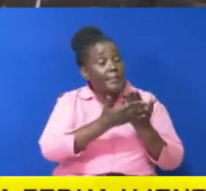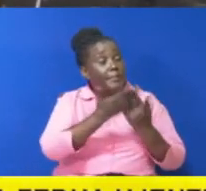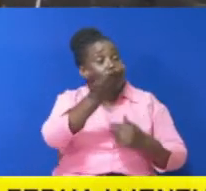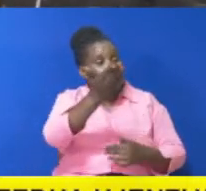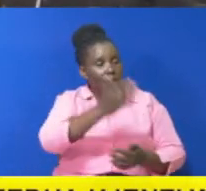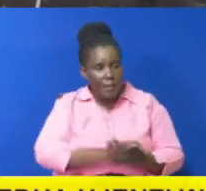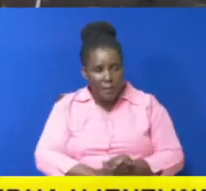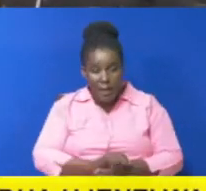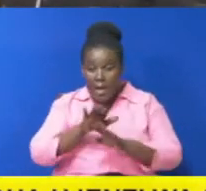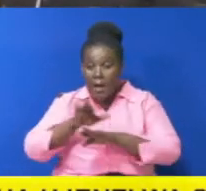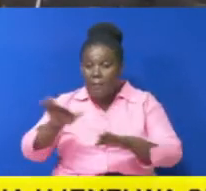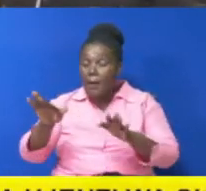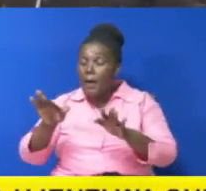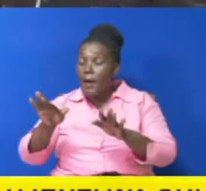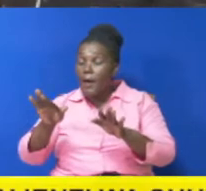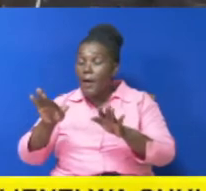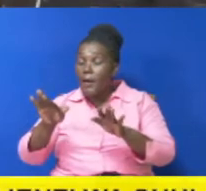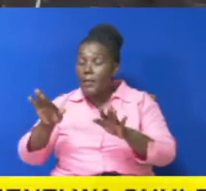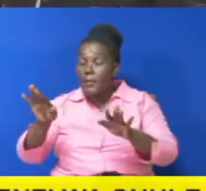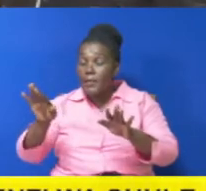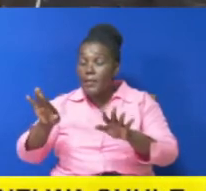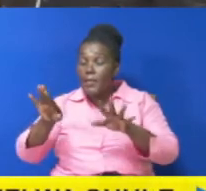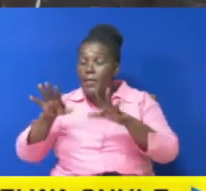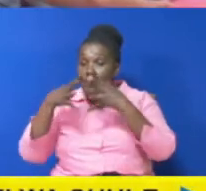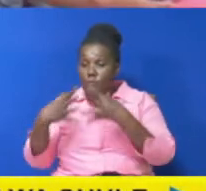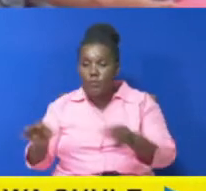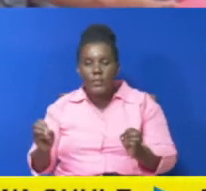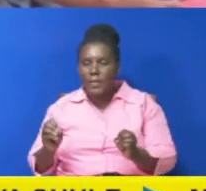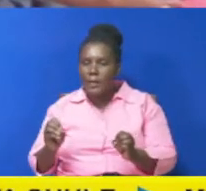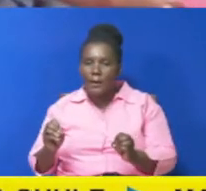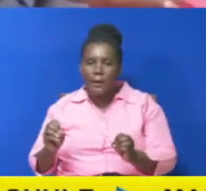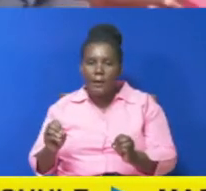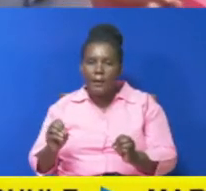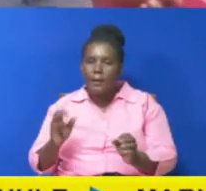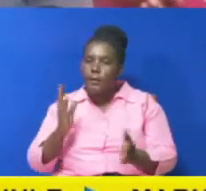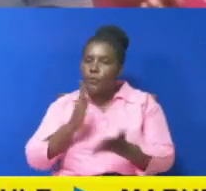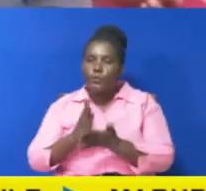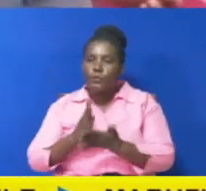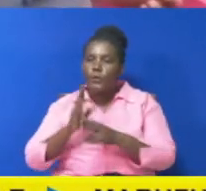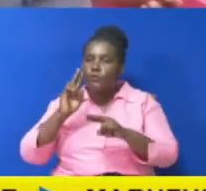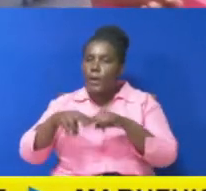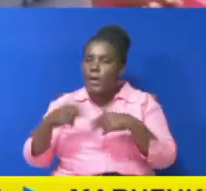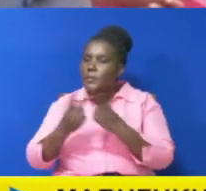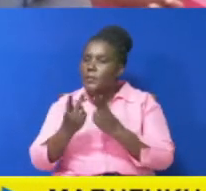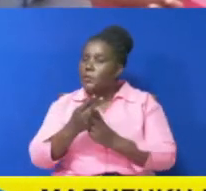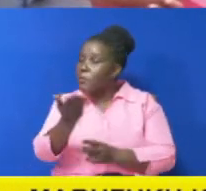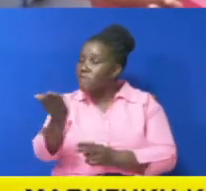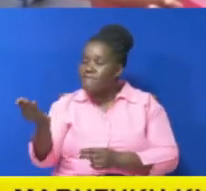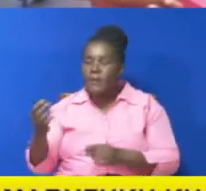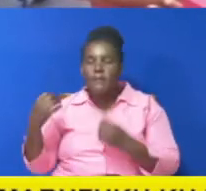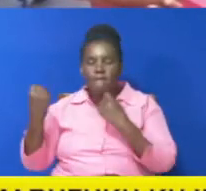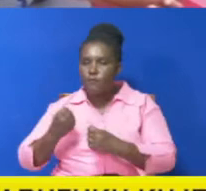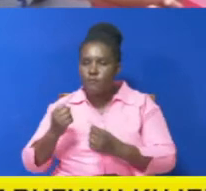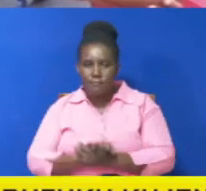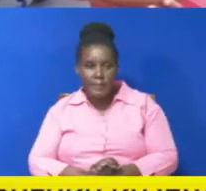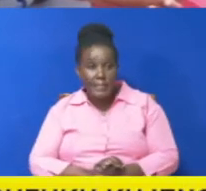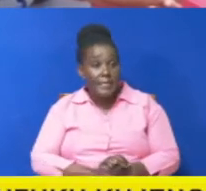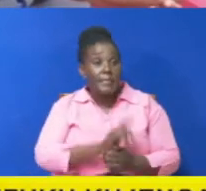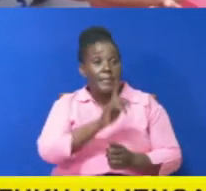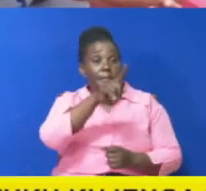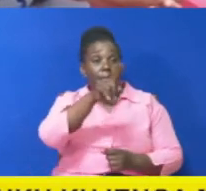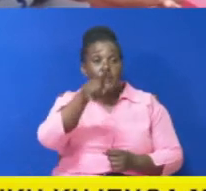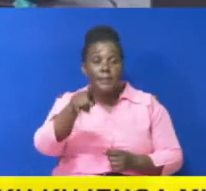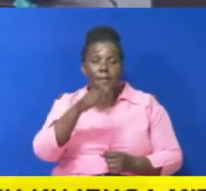Amani ikipotea hakuna usalama. Hatuwezi kuwa hata katika uwanja huu. Swala la sensa ya watu na makazi linalotarajiwa kufanyika nchini